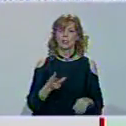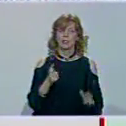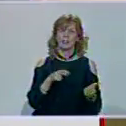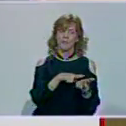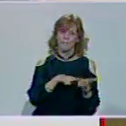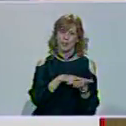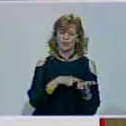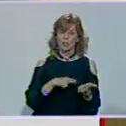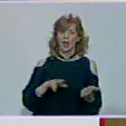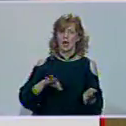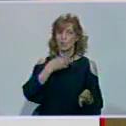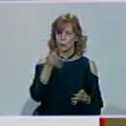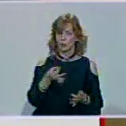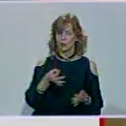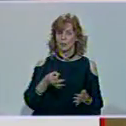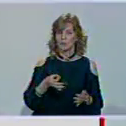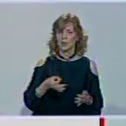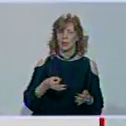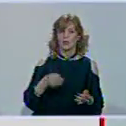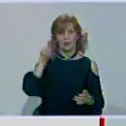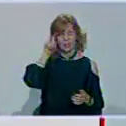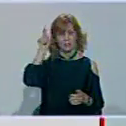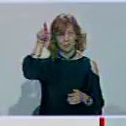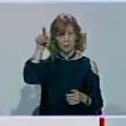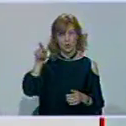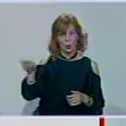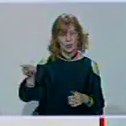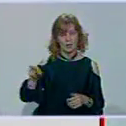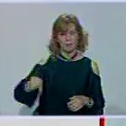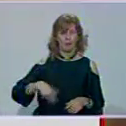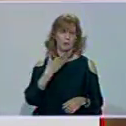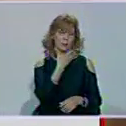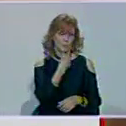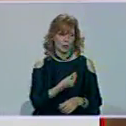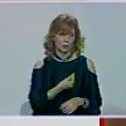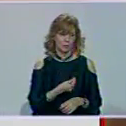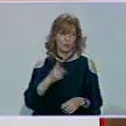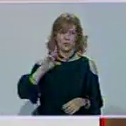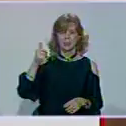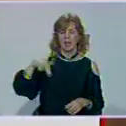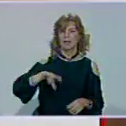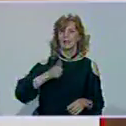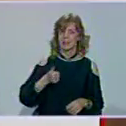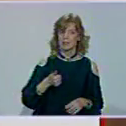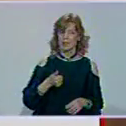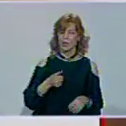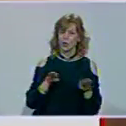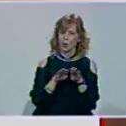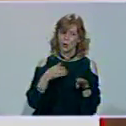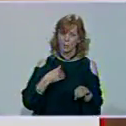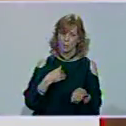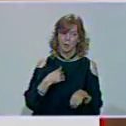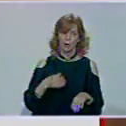laudă pe olimpic și sunt convinși că va avea un viitor frumos. Dan este cea mai determinată persoană pe care o